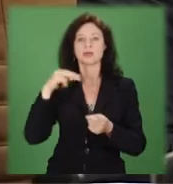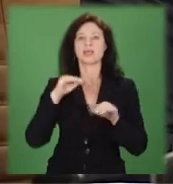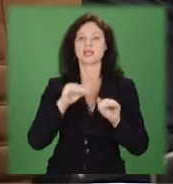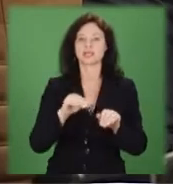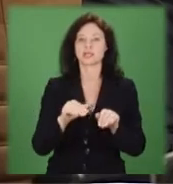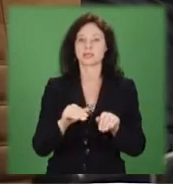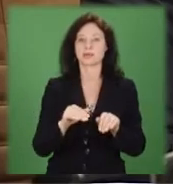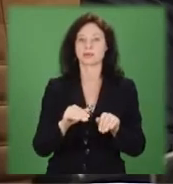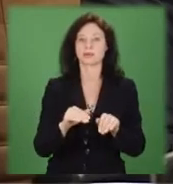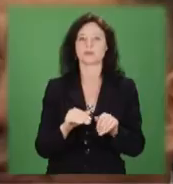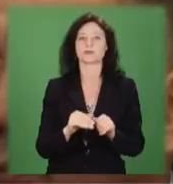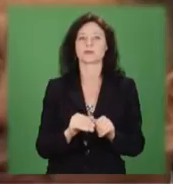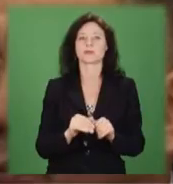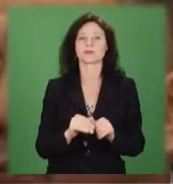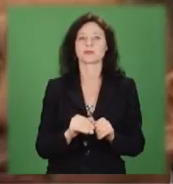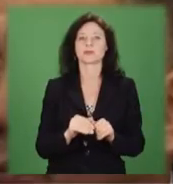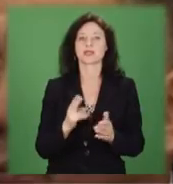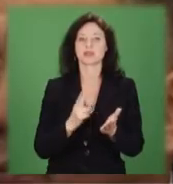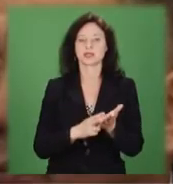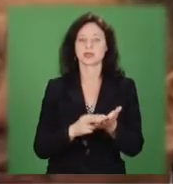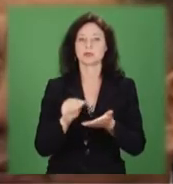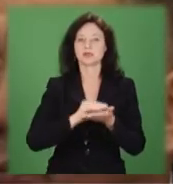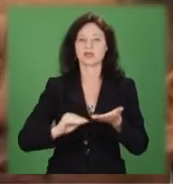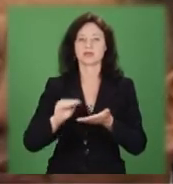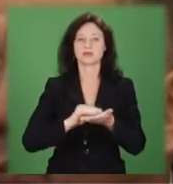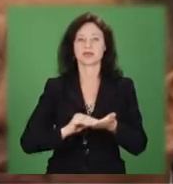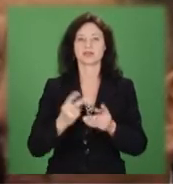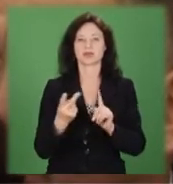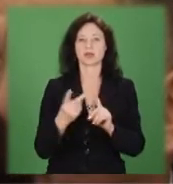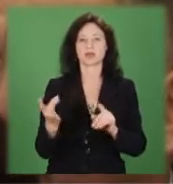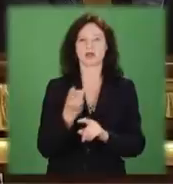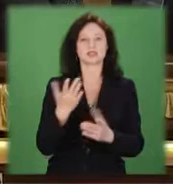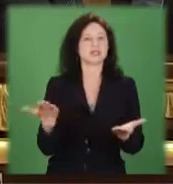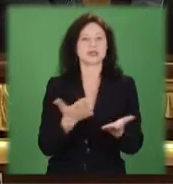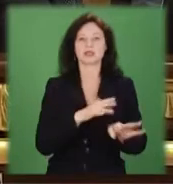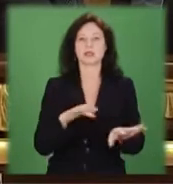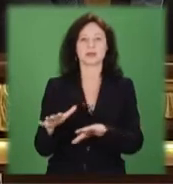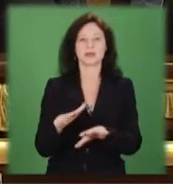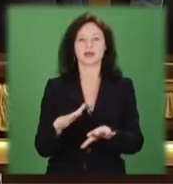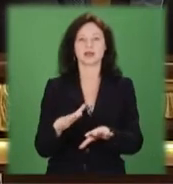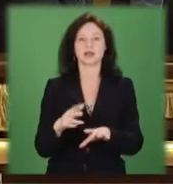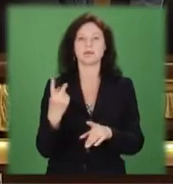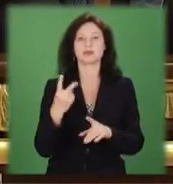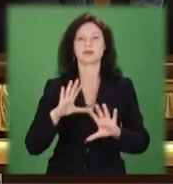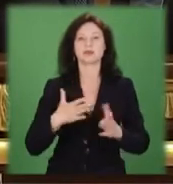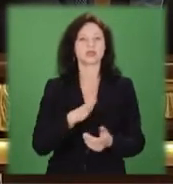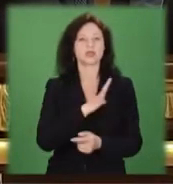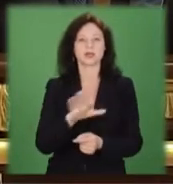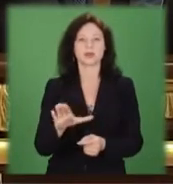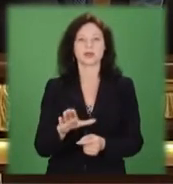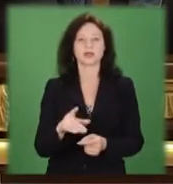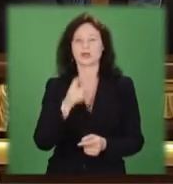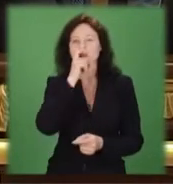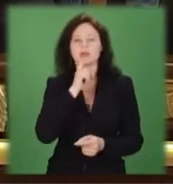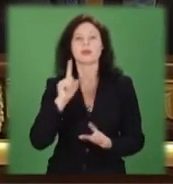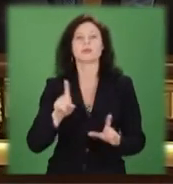казахстанского, надо поставить под первым. Одно и то же повторяется уже второй раз. И никаких мер после первого случая не принял. Я